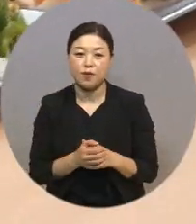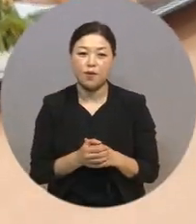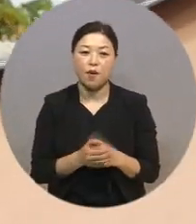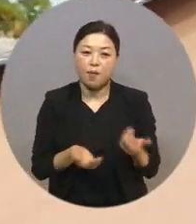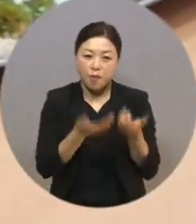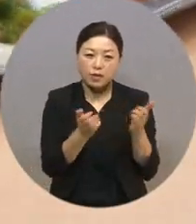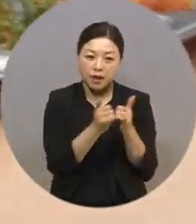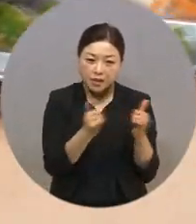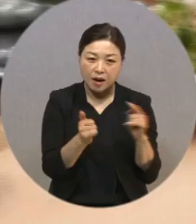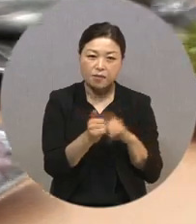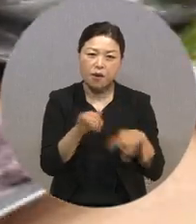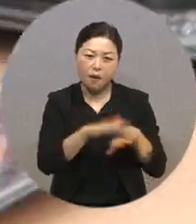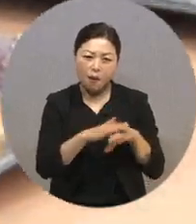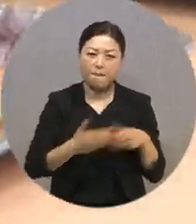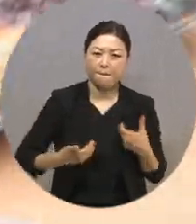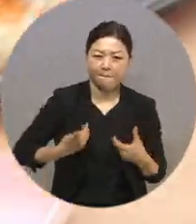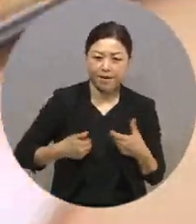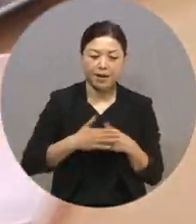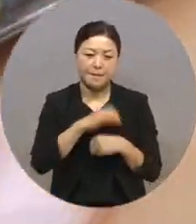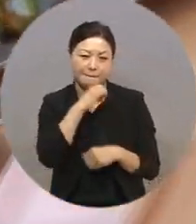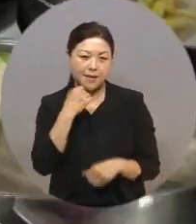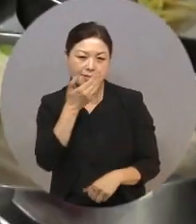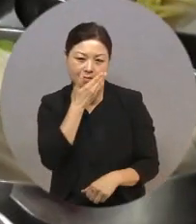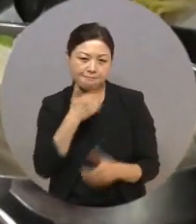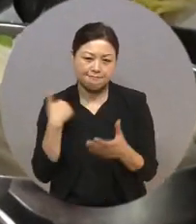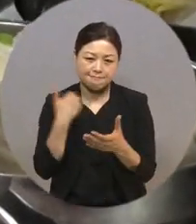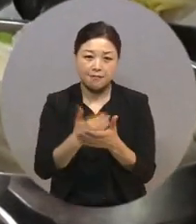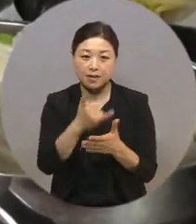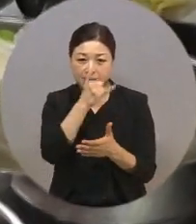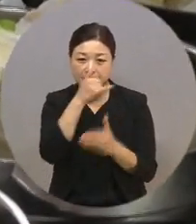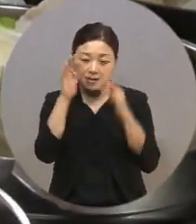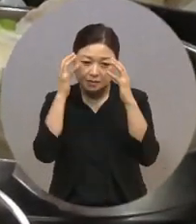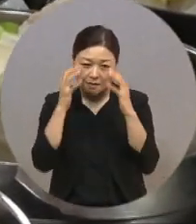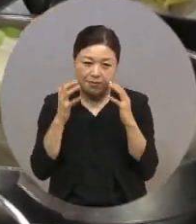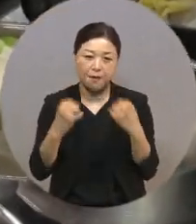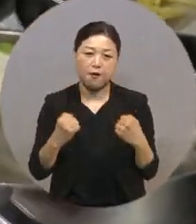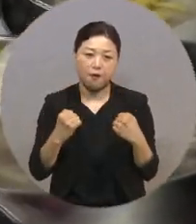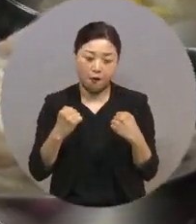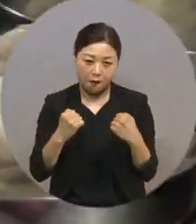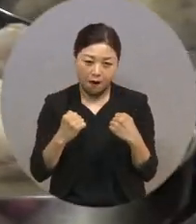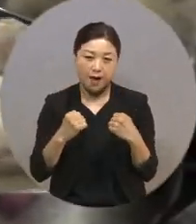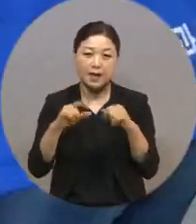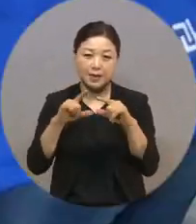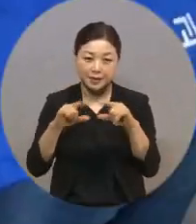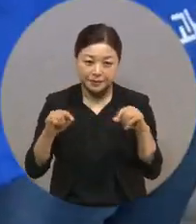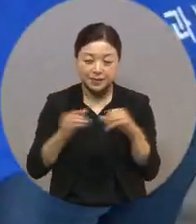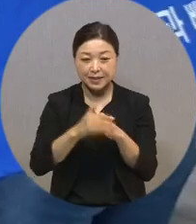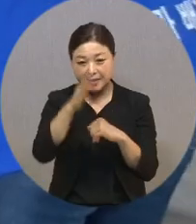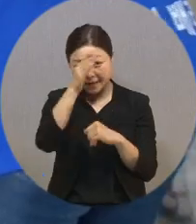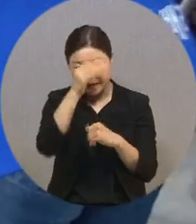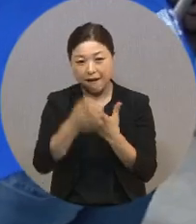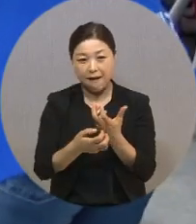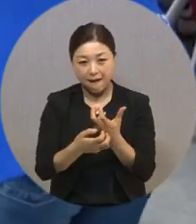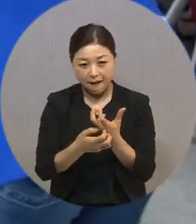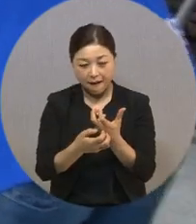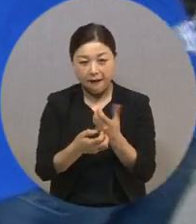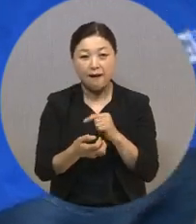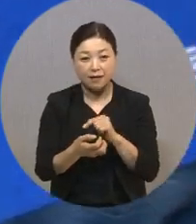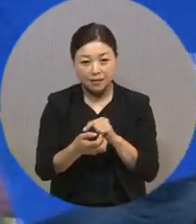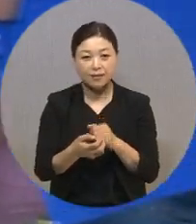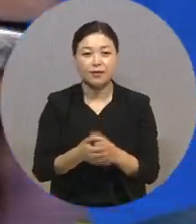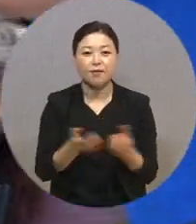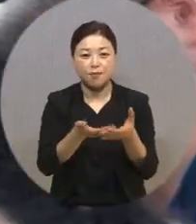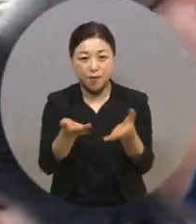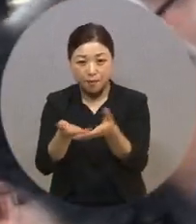손길은 계속됩니다. 맛과 영양을 가득 품은 여름철 보양식 닭 한 마리에 식사 지원까지 이어지는